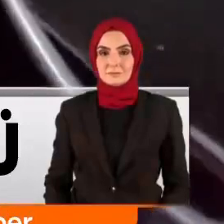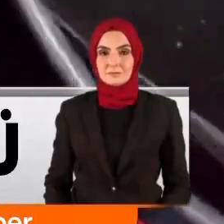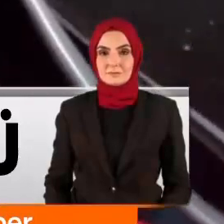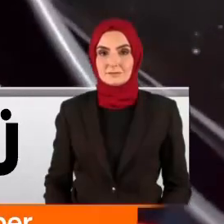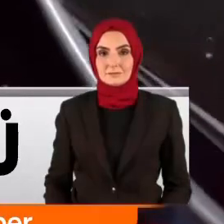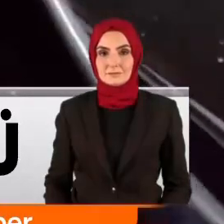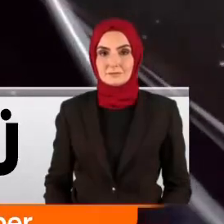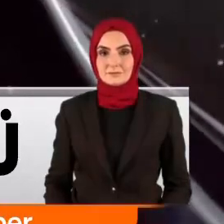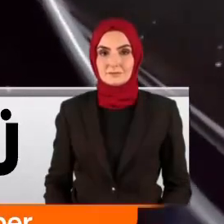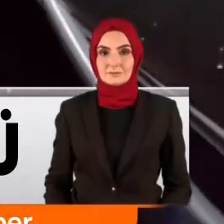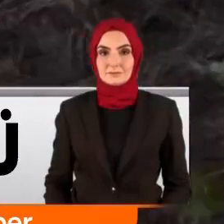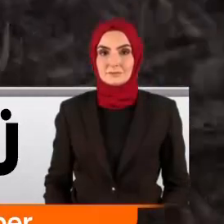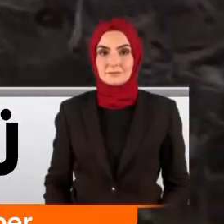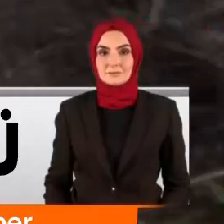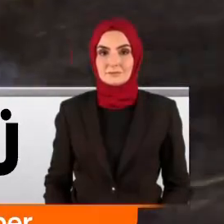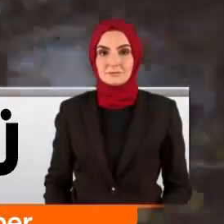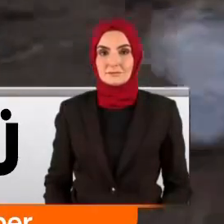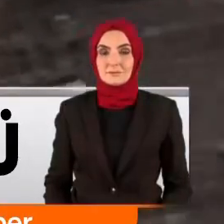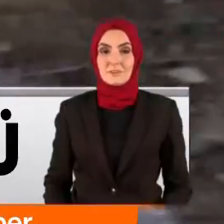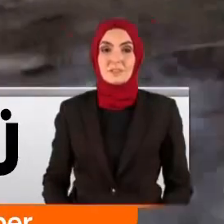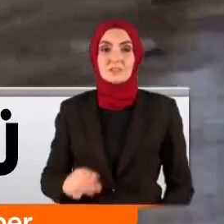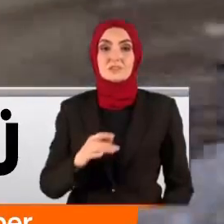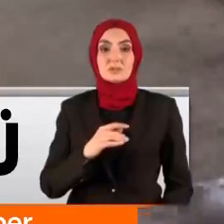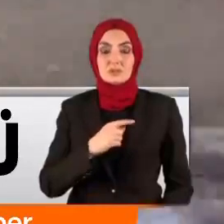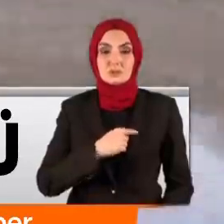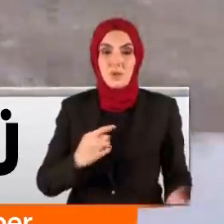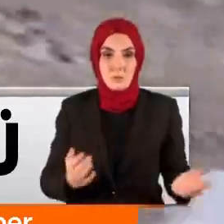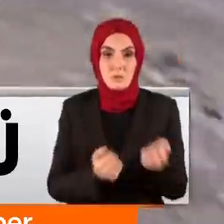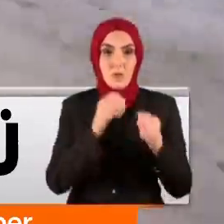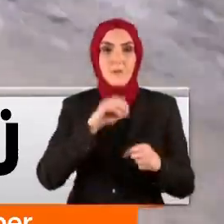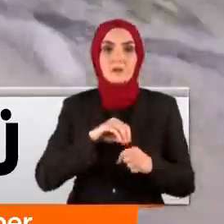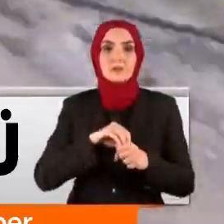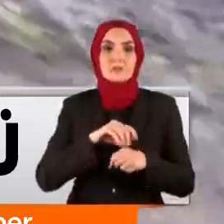zaman yardım edin. Haftayla alacağım. Can kurtarmak için zamana karşı yarış var.